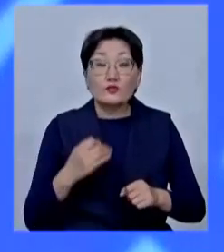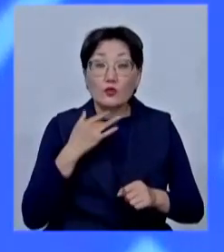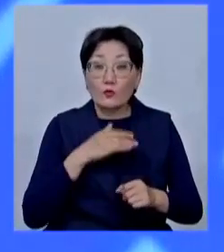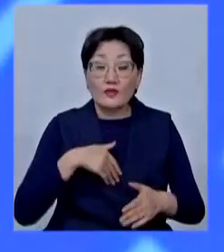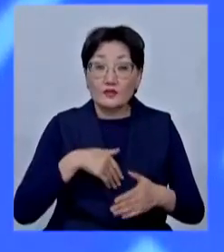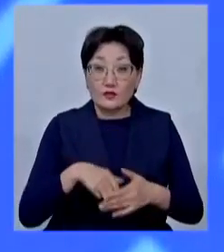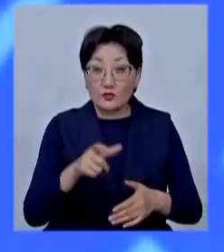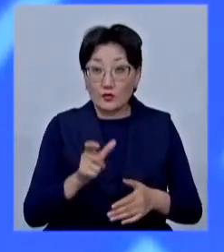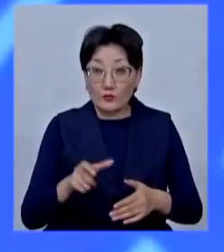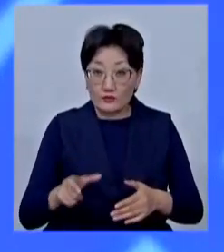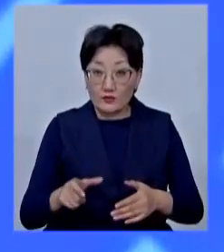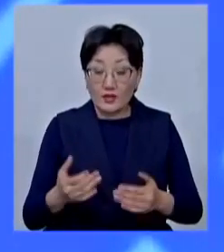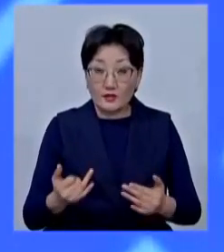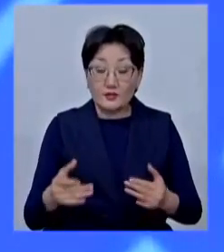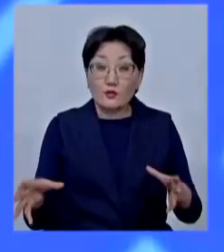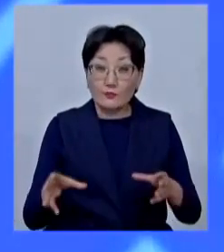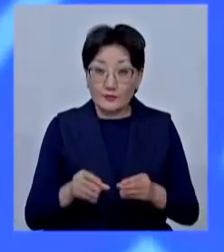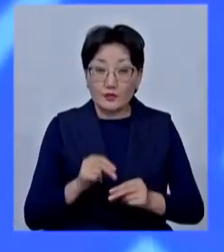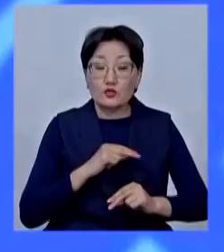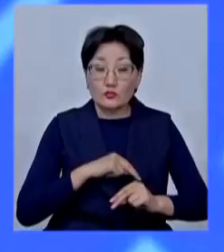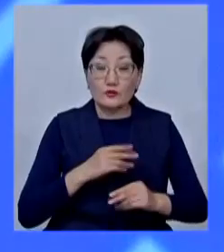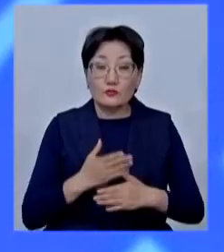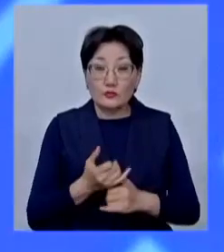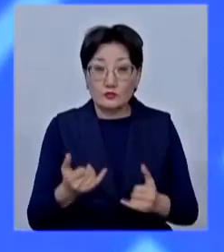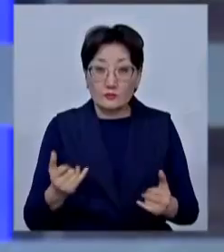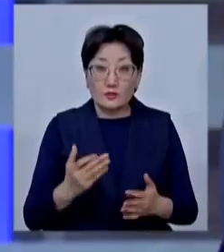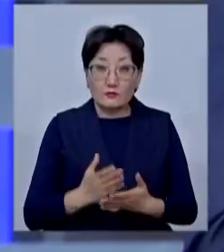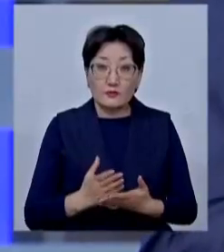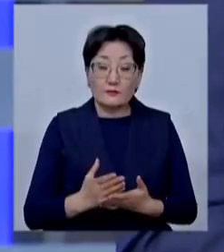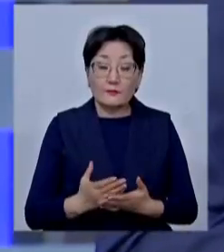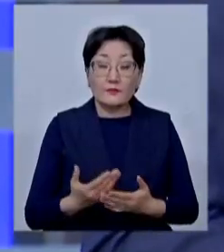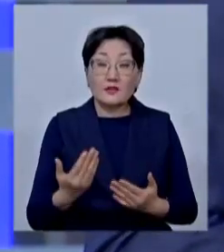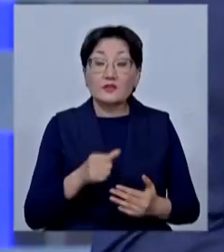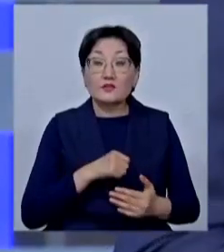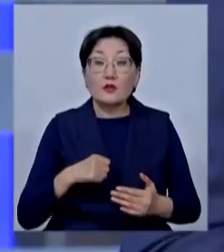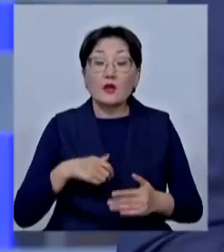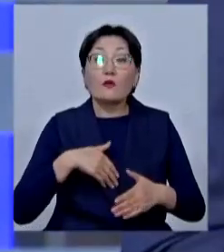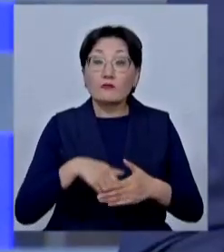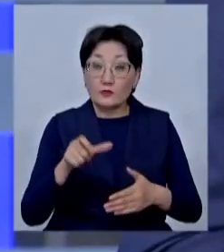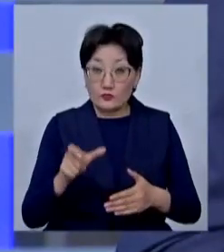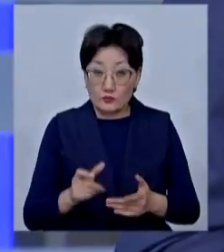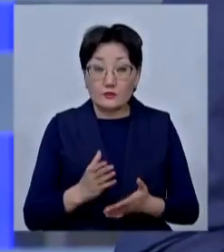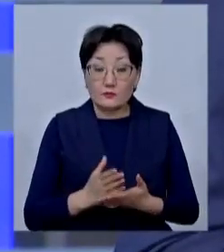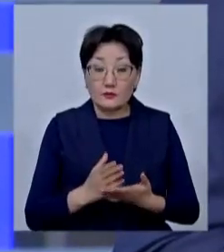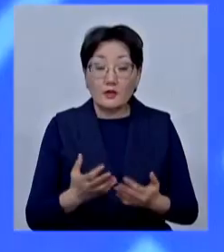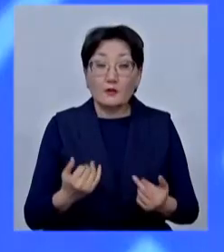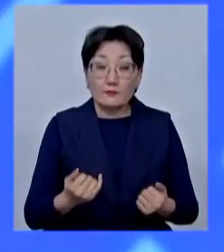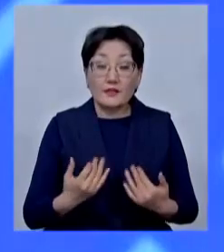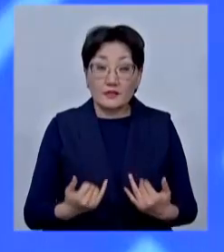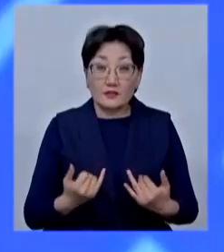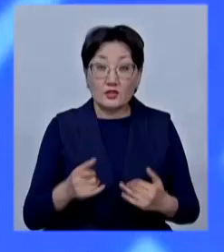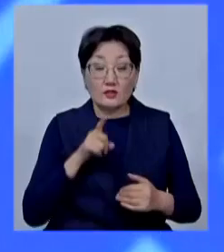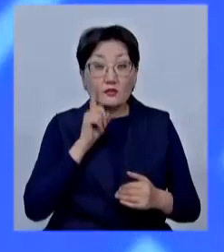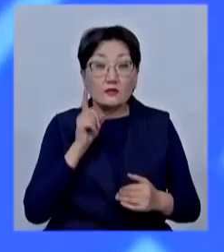көбісі ерікті болып қазір менмен бірге көмектесіп жүр. Өзіңізде қазір волонтерсіз бе? Иә, мен қазір